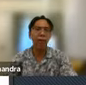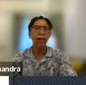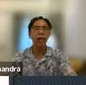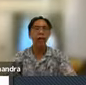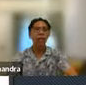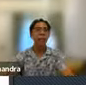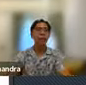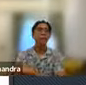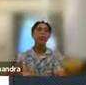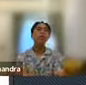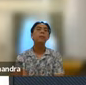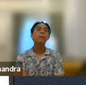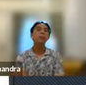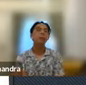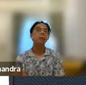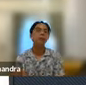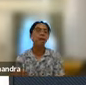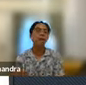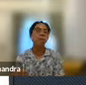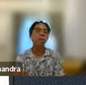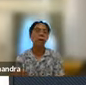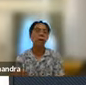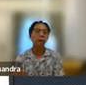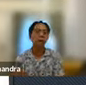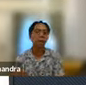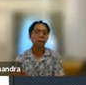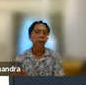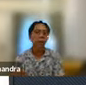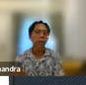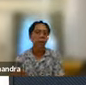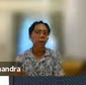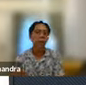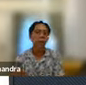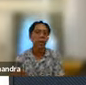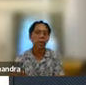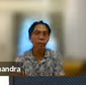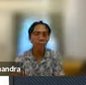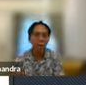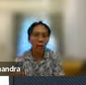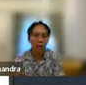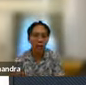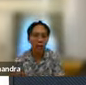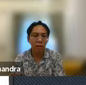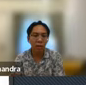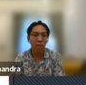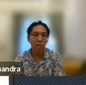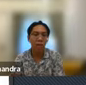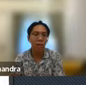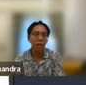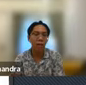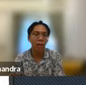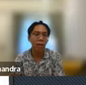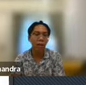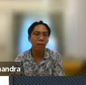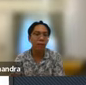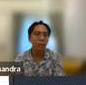Nah, ini. Yang paling pertama itu, prinsip pertama itu kesetaraan penggunaan. Kesetaraan penggunaan ini bisa di next langsung aja. Nanti saya